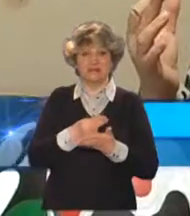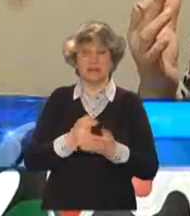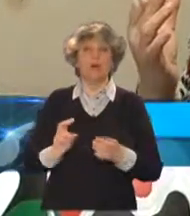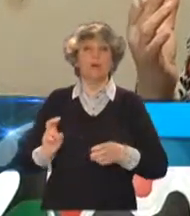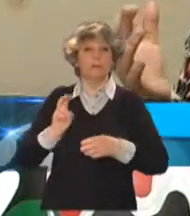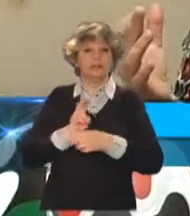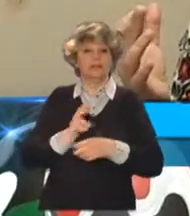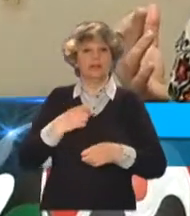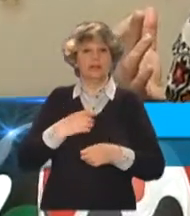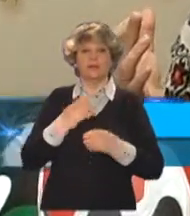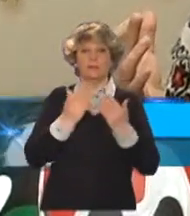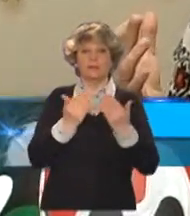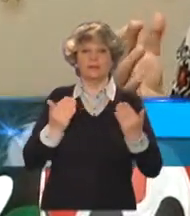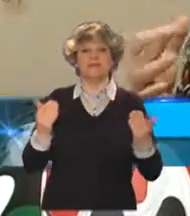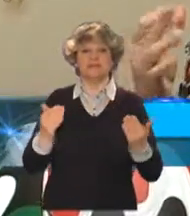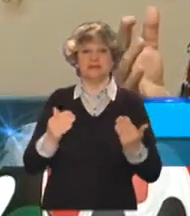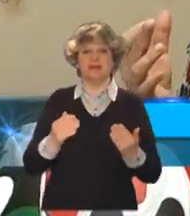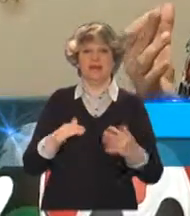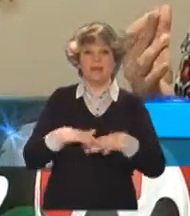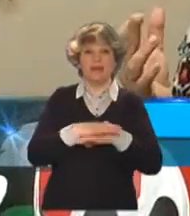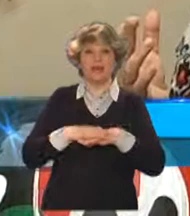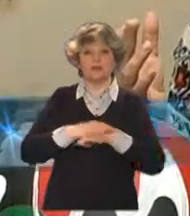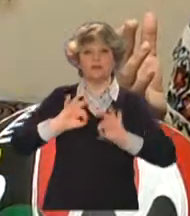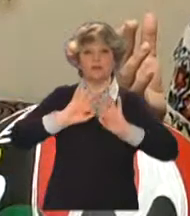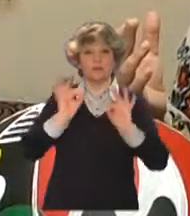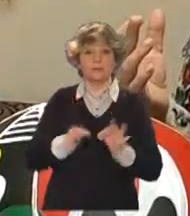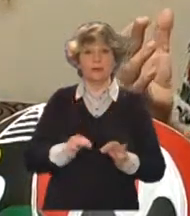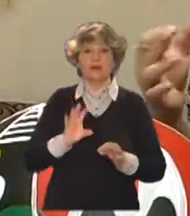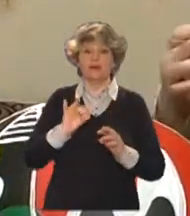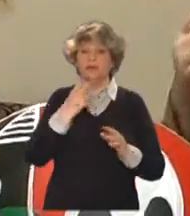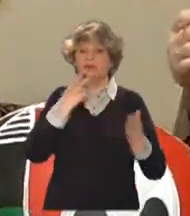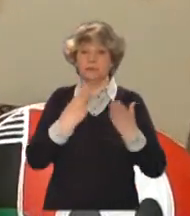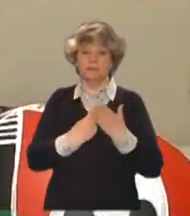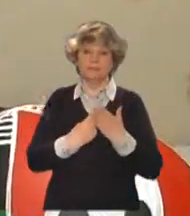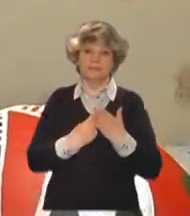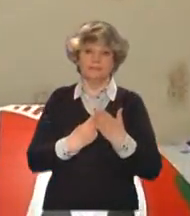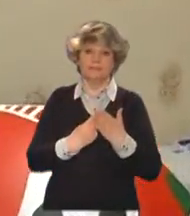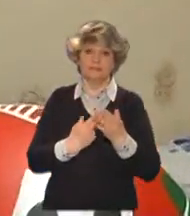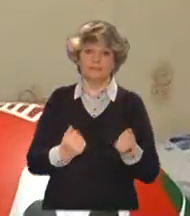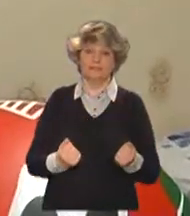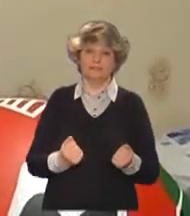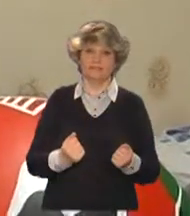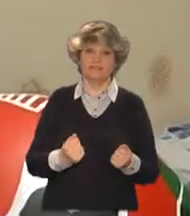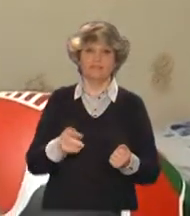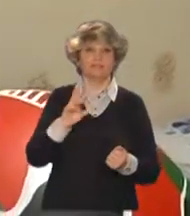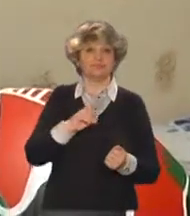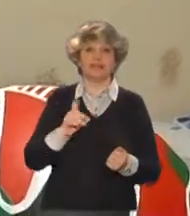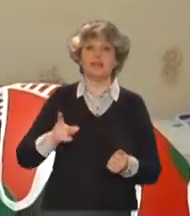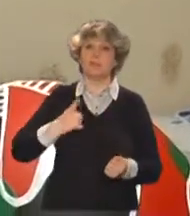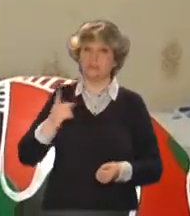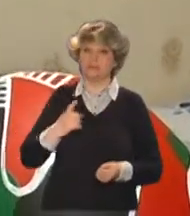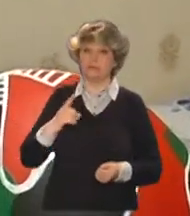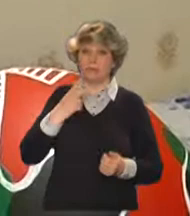народного мистецтва, і Мартина Ольга Михайловна давала перший майстер-клас по писанкарству і для майстрів.